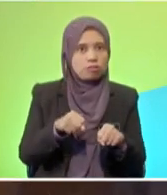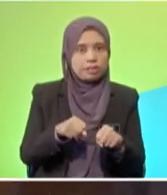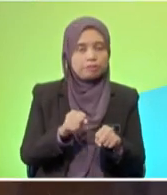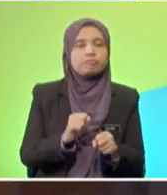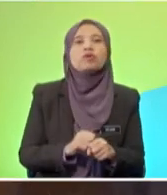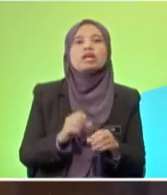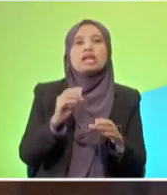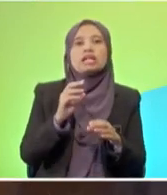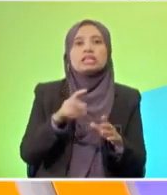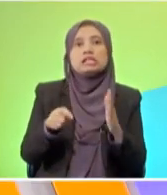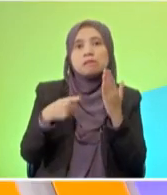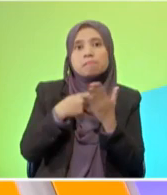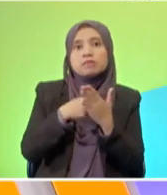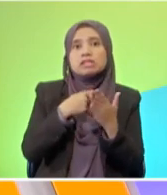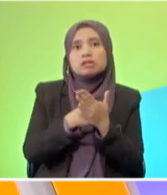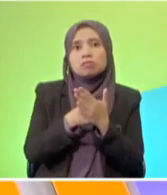tiba-tiba